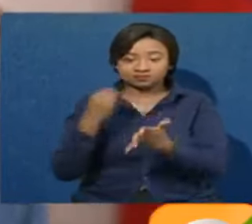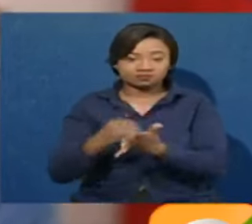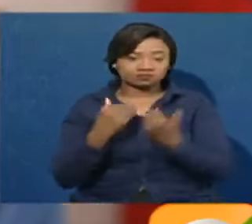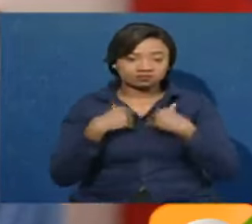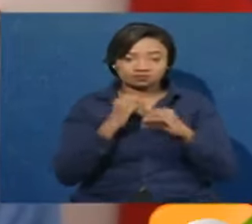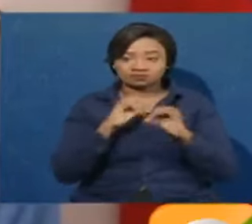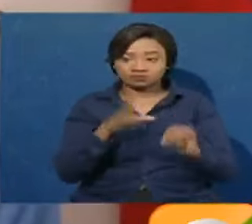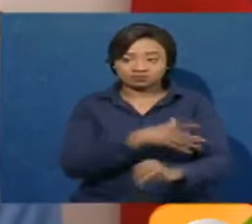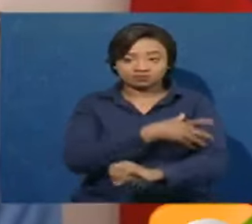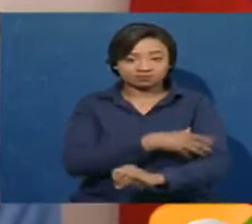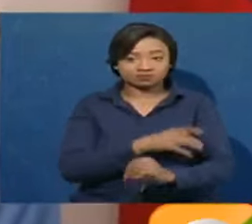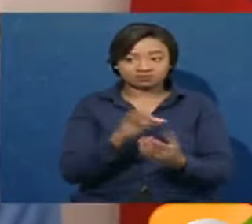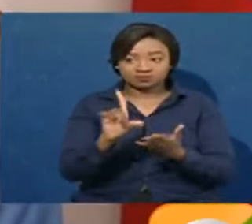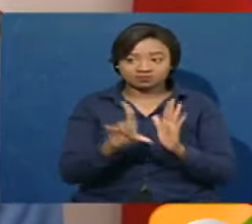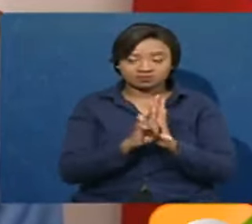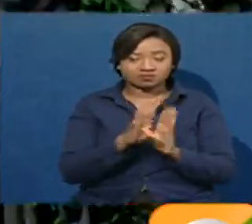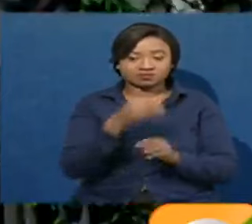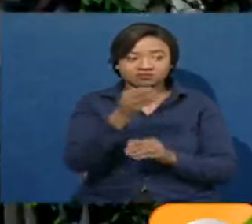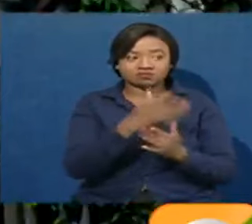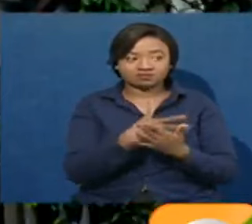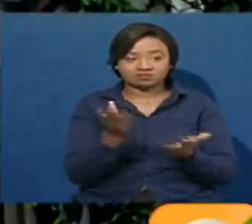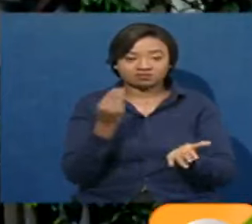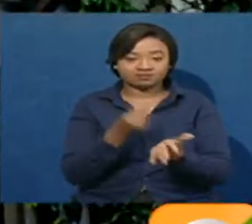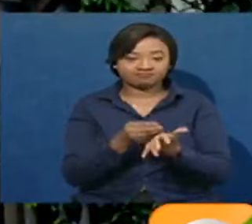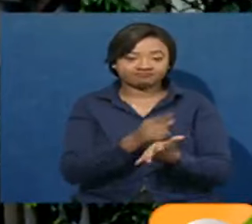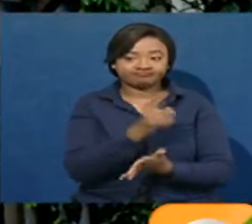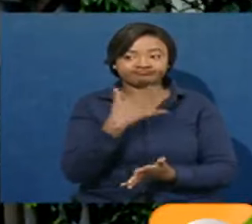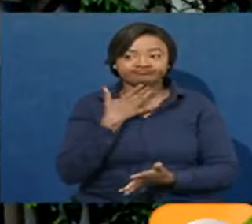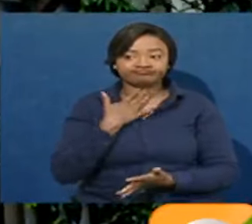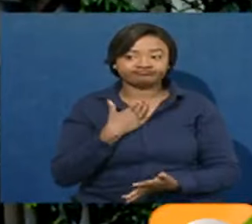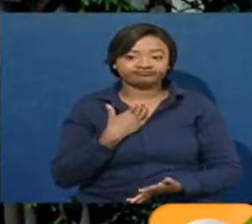kisheria kuwapa pesa zozote. Stephen Leto, runinga ya Sidi.